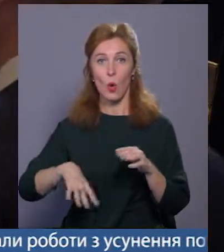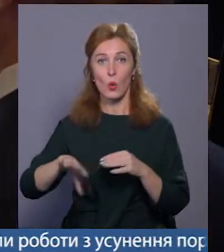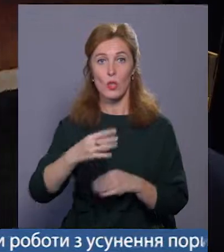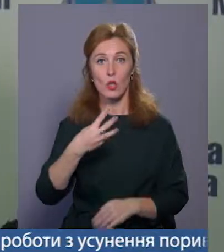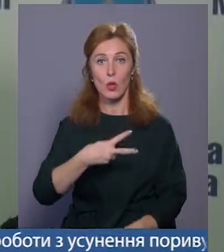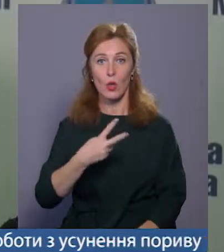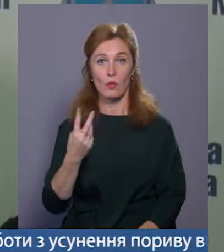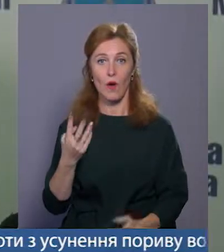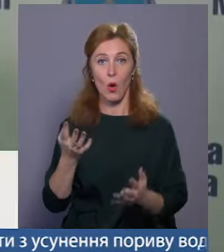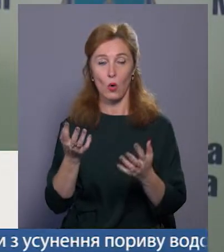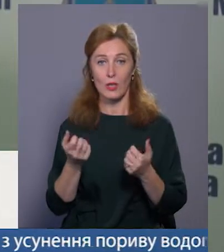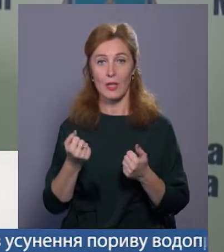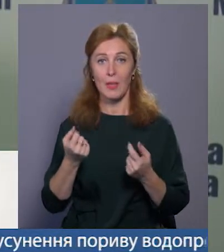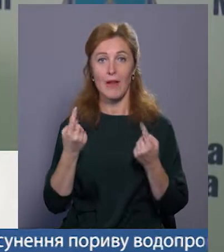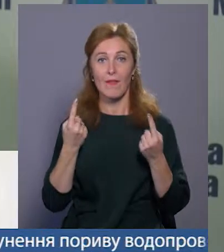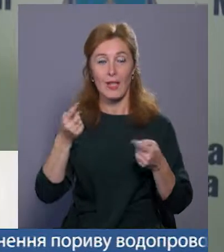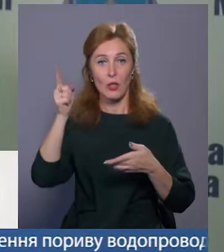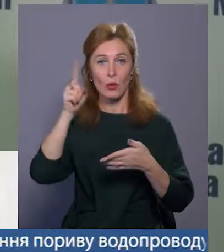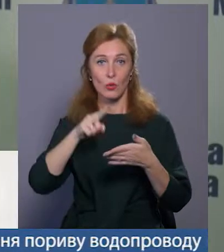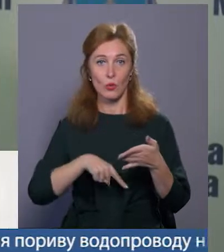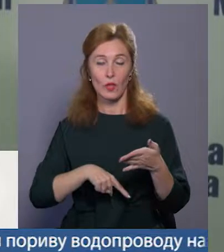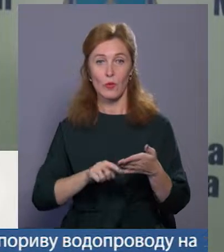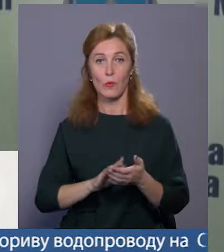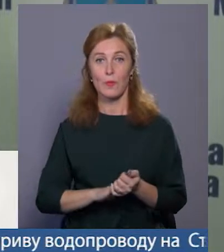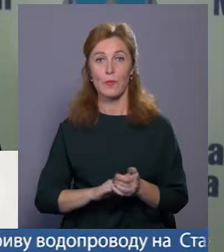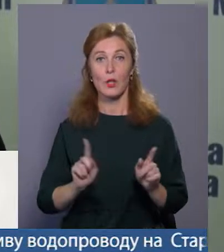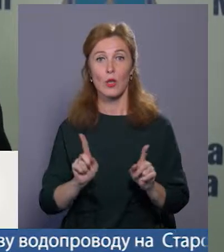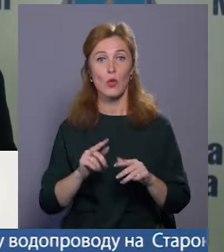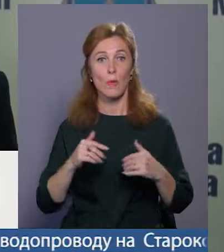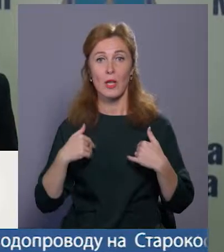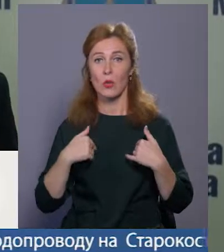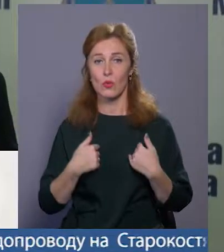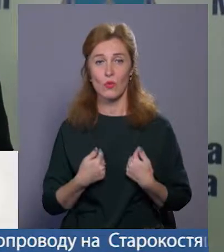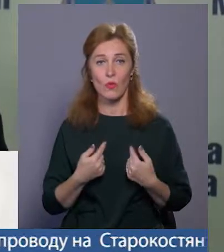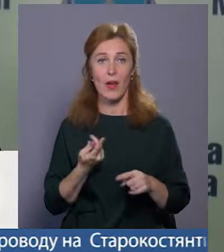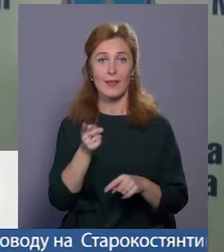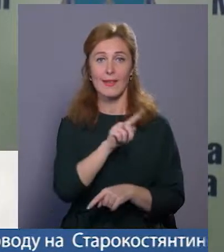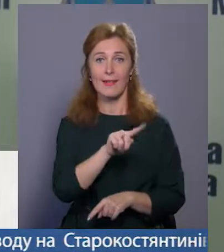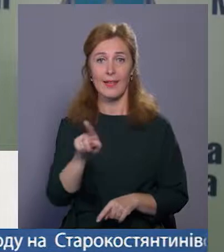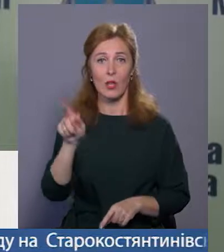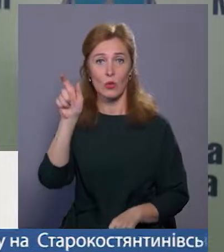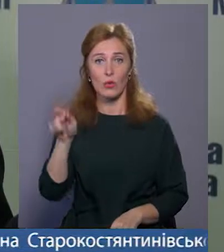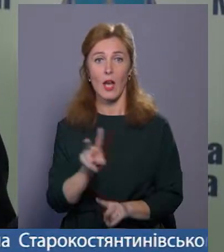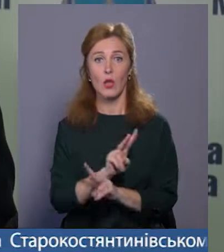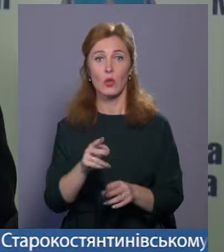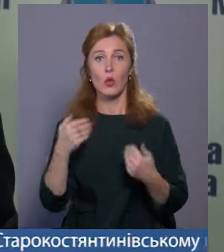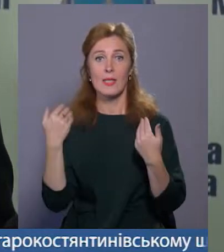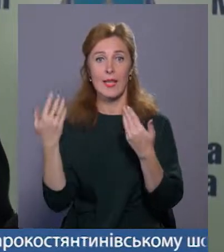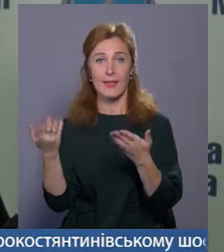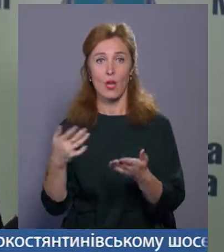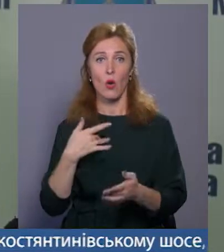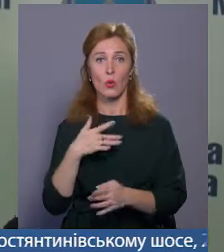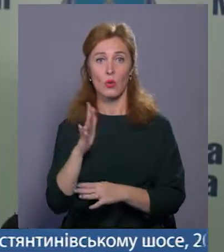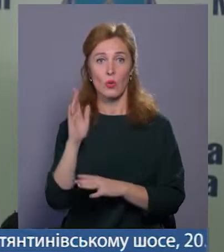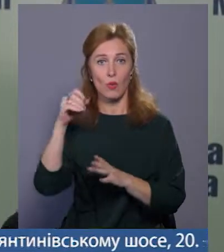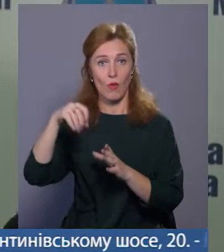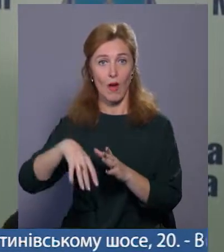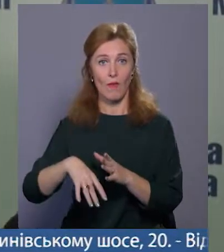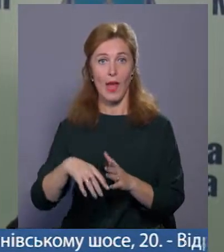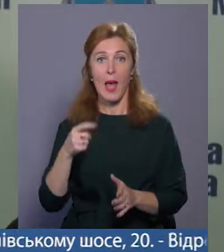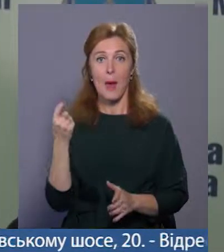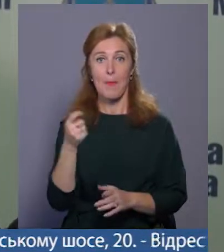кредит довіри і мають пахати, не покладаючи рук, щоб не розчарувати тих людей, які за них голосували. Тому що галочкою в бюлетені, маленькою